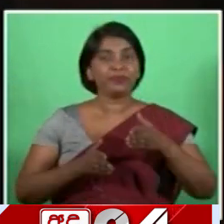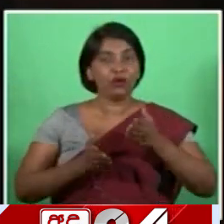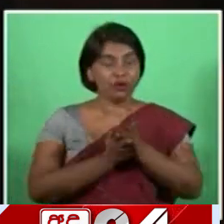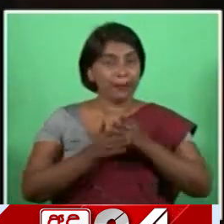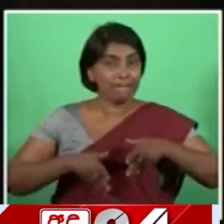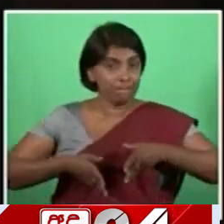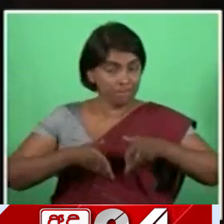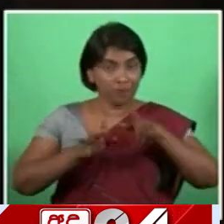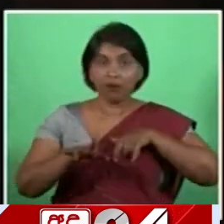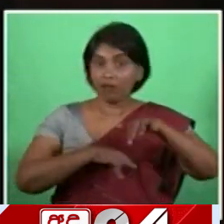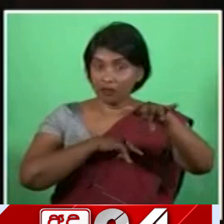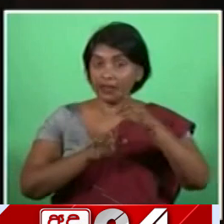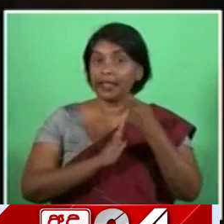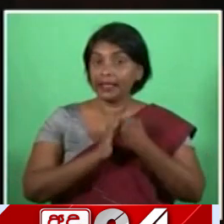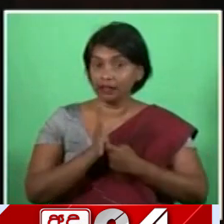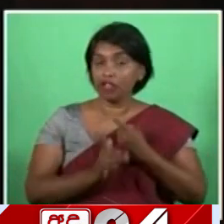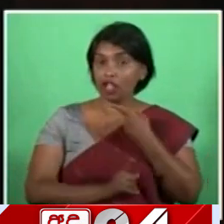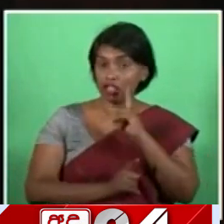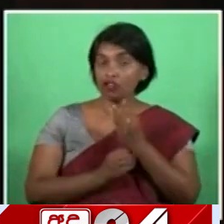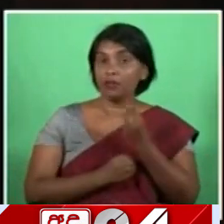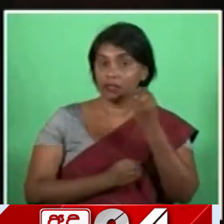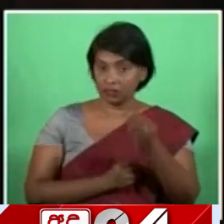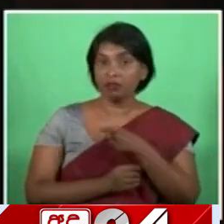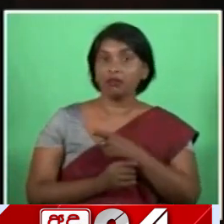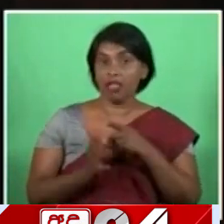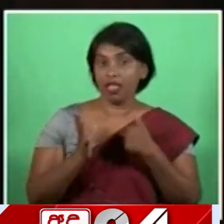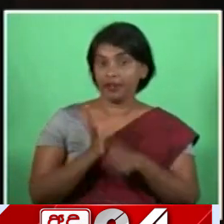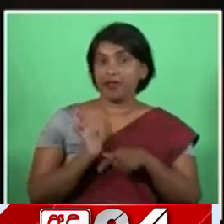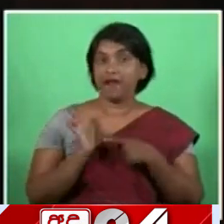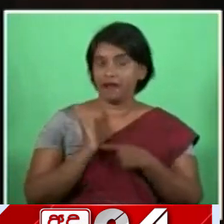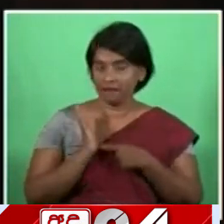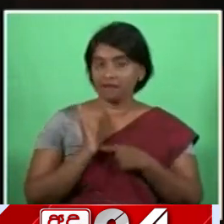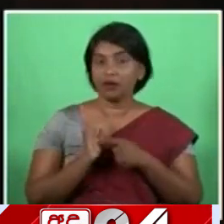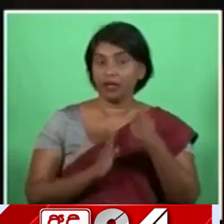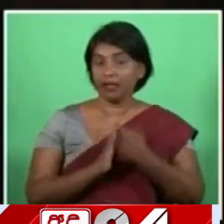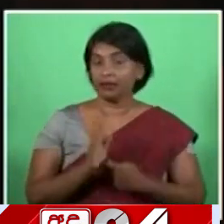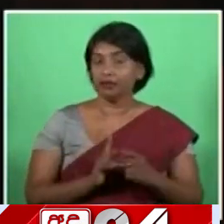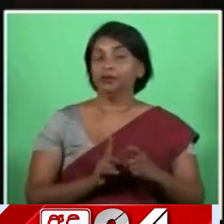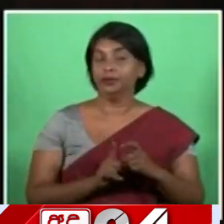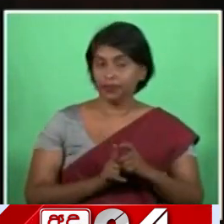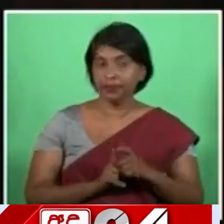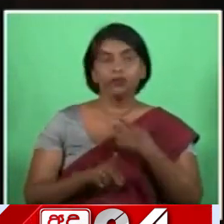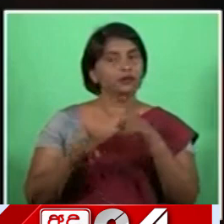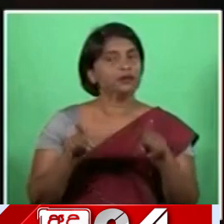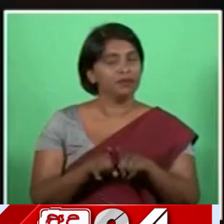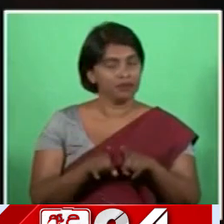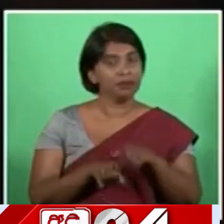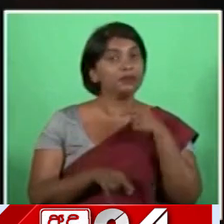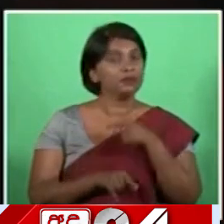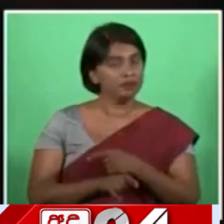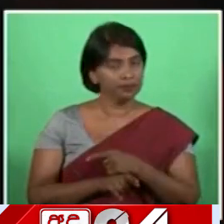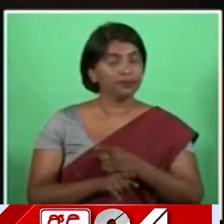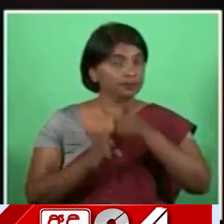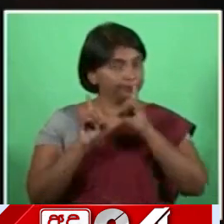ගමන් කරන අයවරුන්ට නීති ප්‍රකාරව දඬුවම් කරනවා කියලා තිබෙන්නේ ඉතාත් හද නීතියක් ඒ නිසා මේ